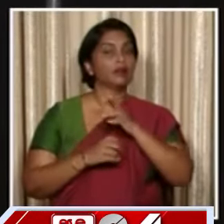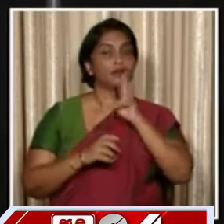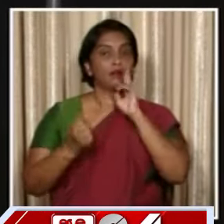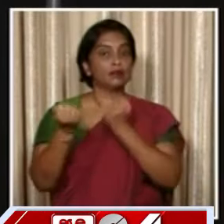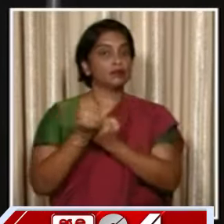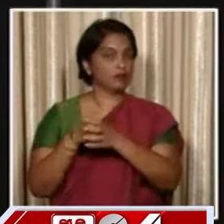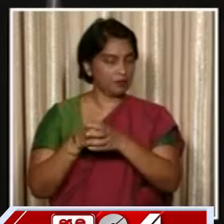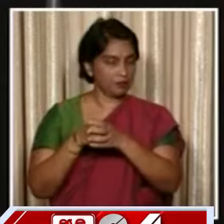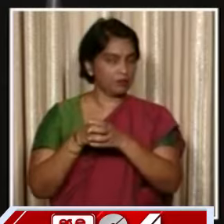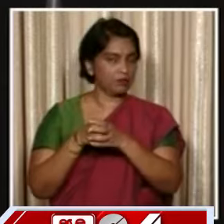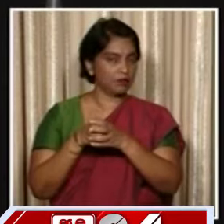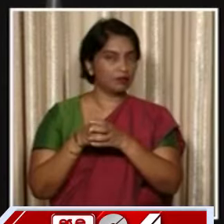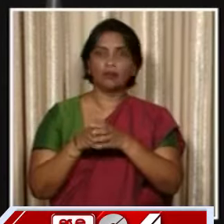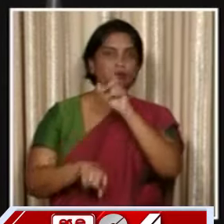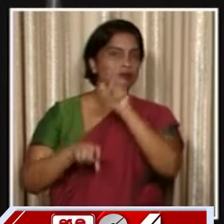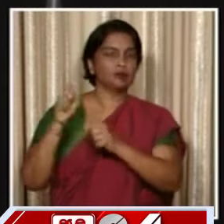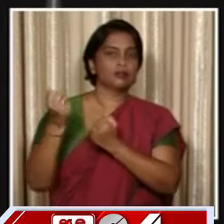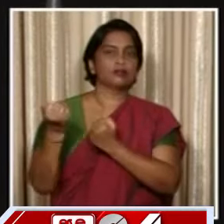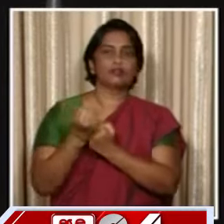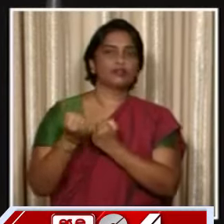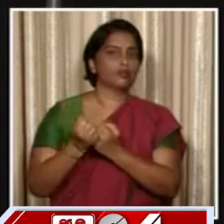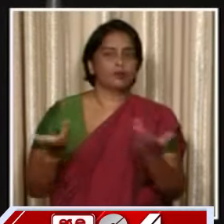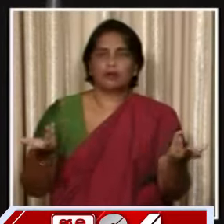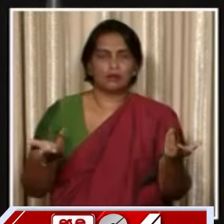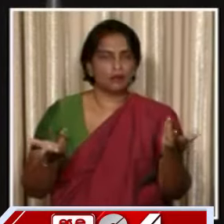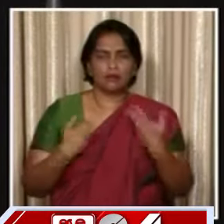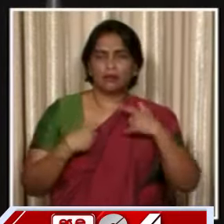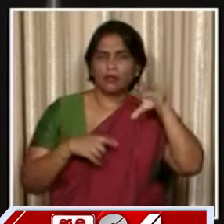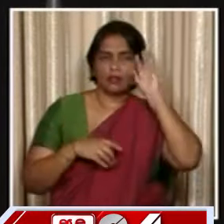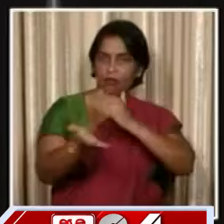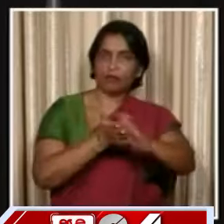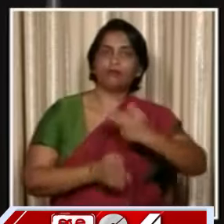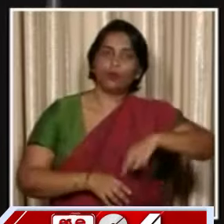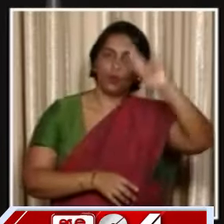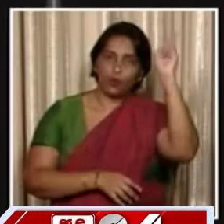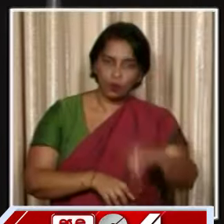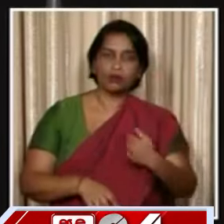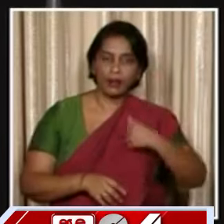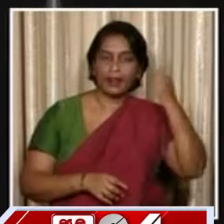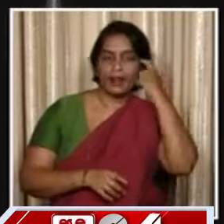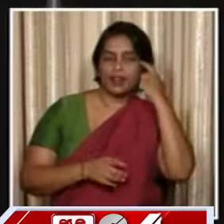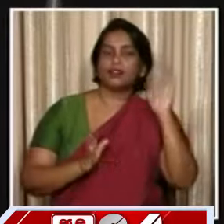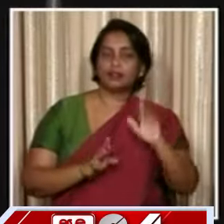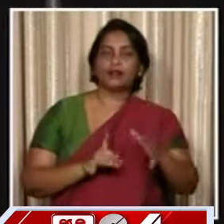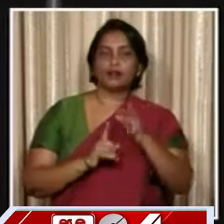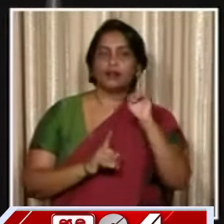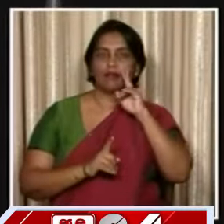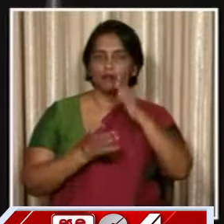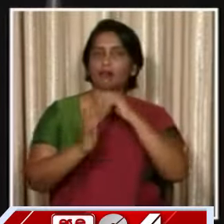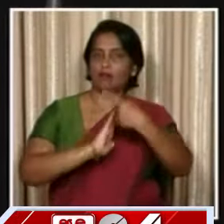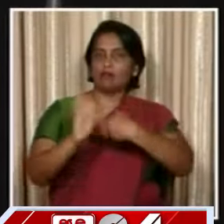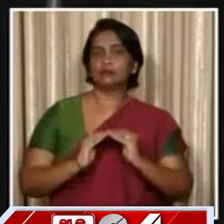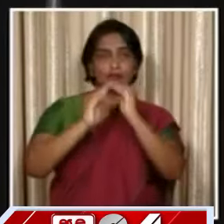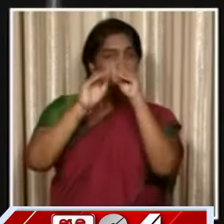කරන කණ්ඩායමට කිසිම සහයෝගයක් නැහැ. මට තේරෙන්නේ නැහැ මොකද්ද මේ වෙන්නේ කියලා. අපි හිතනවා එතුමා යම් කිසි දෙයක් මේ රටට